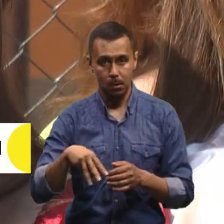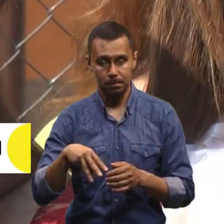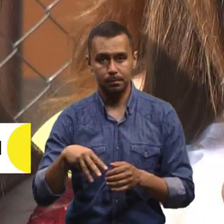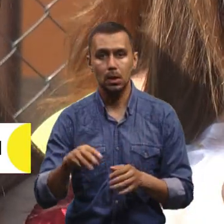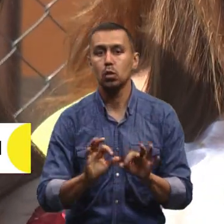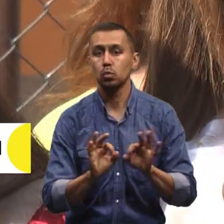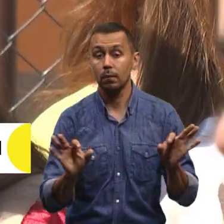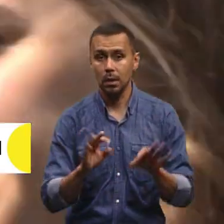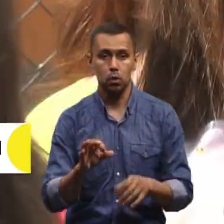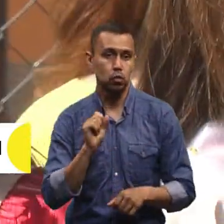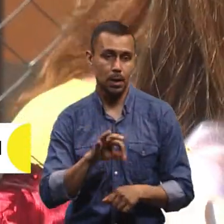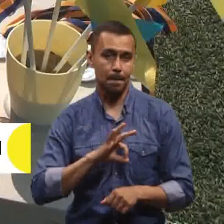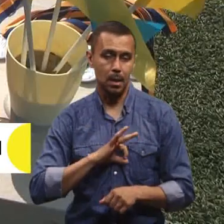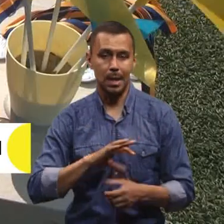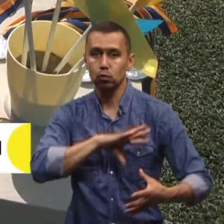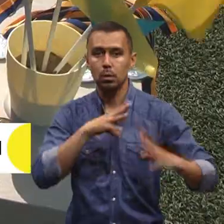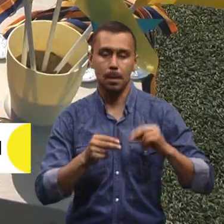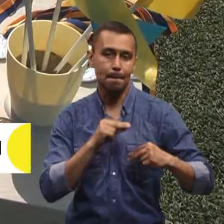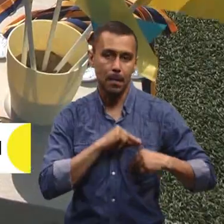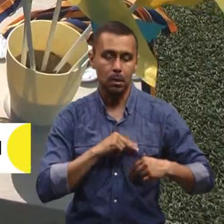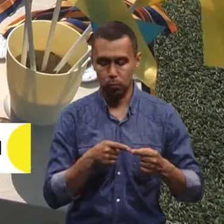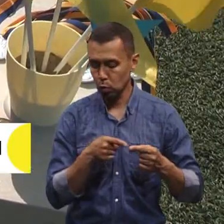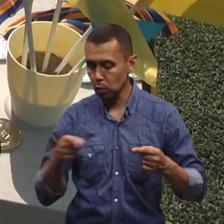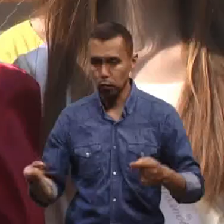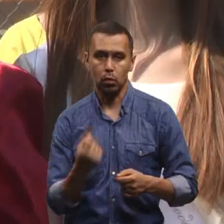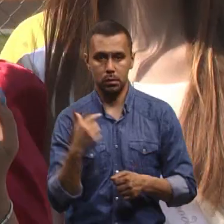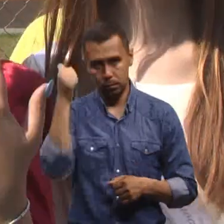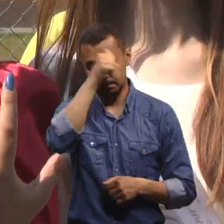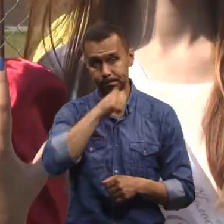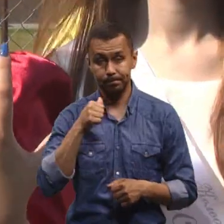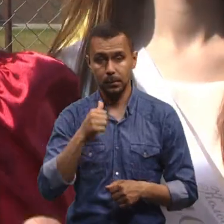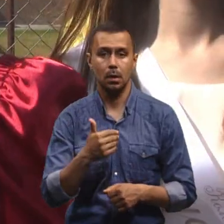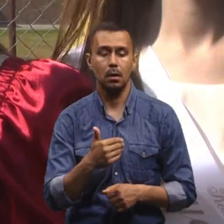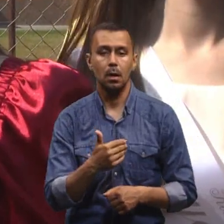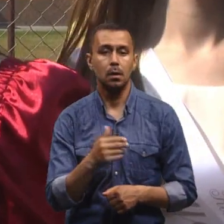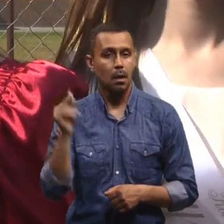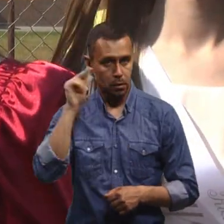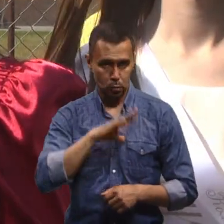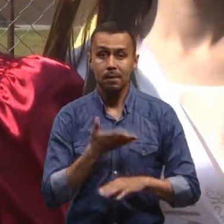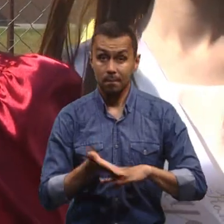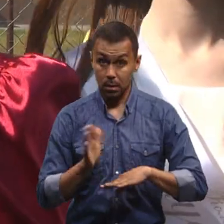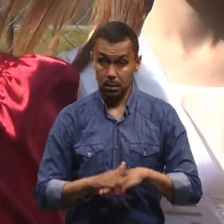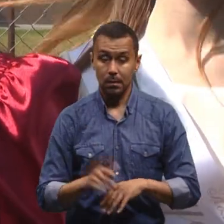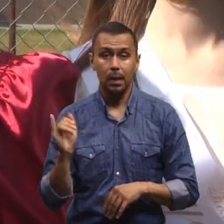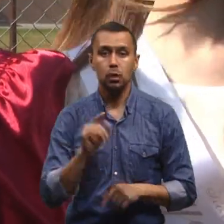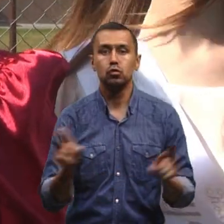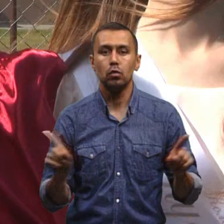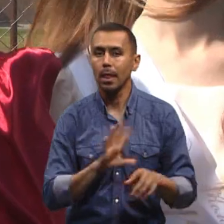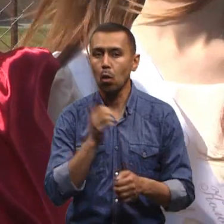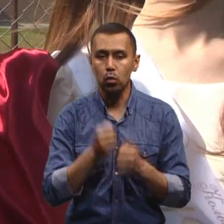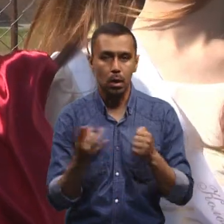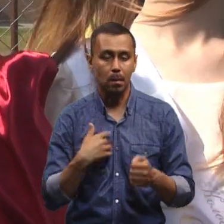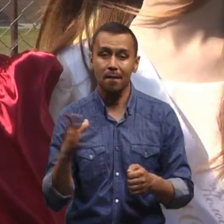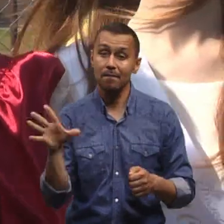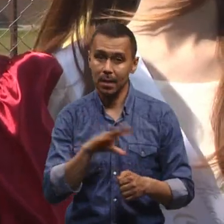Ілінозмен, розповідає, золота медаль – результат праці впродовж 11 років. Хоч навчання було складне і що не кожен раз мені